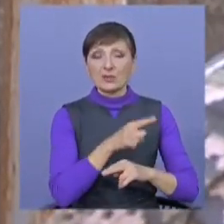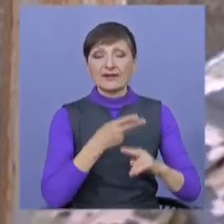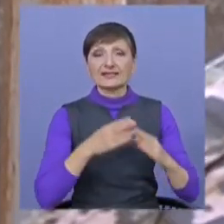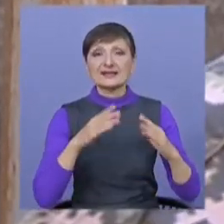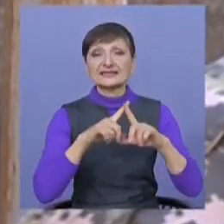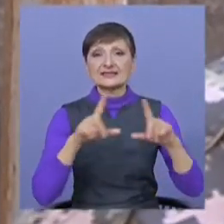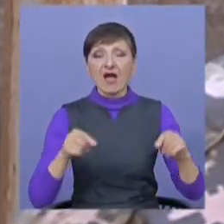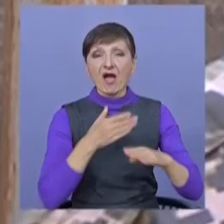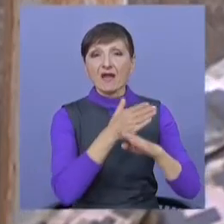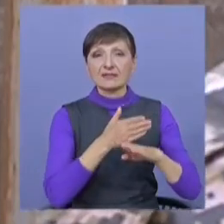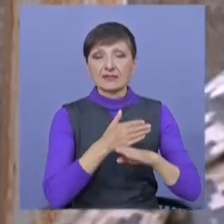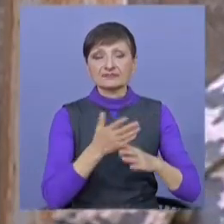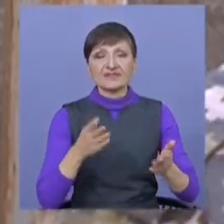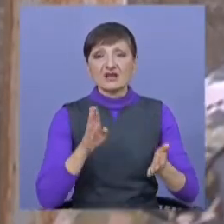здание,